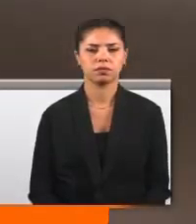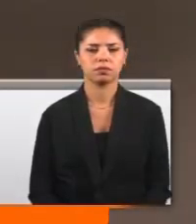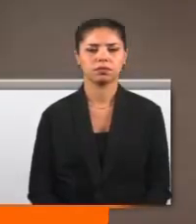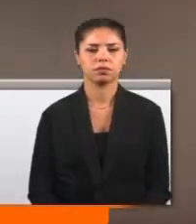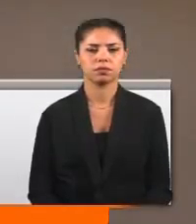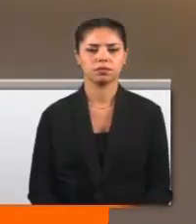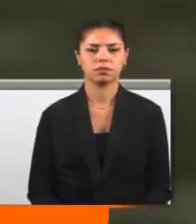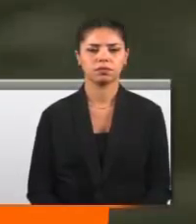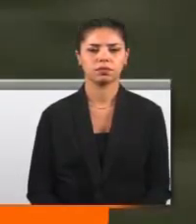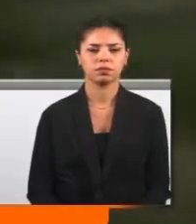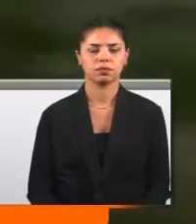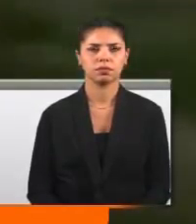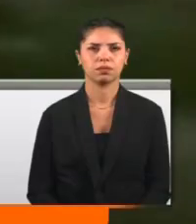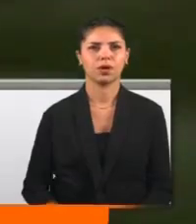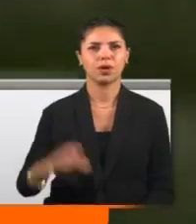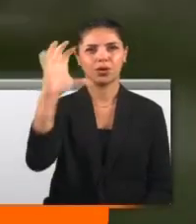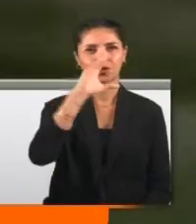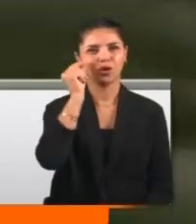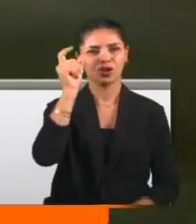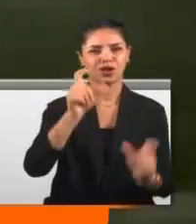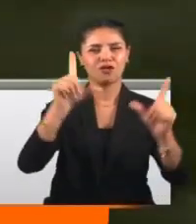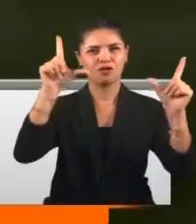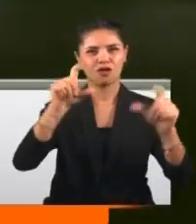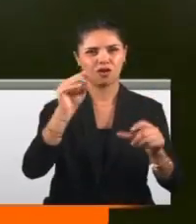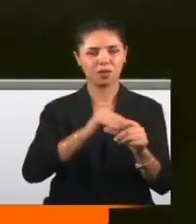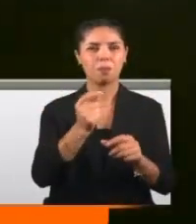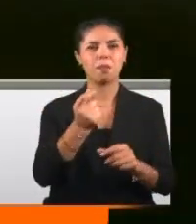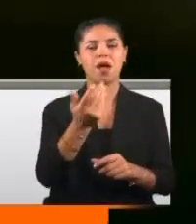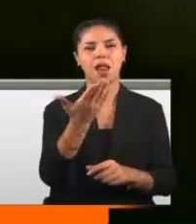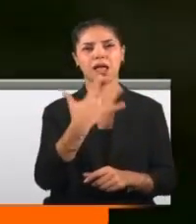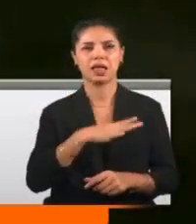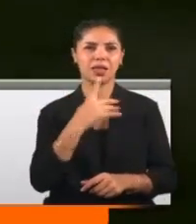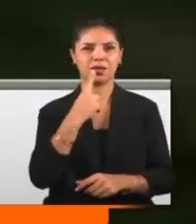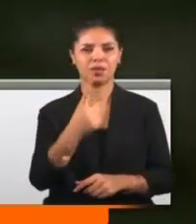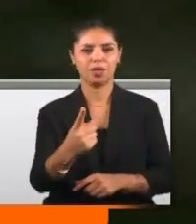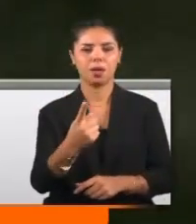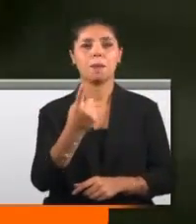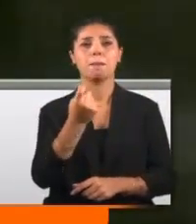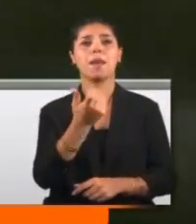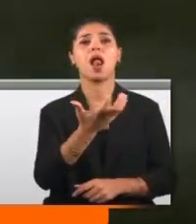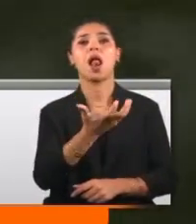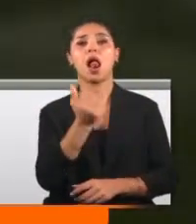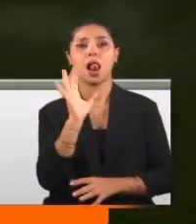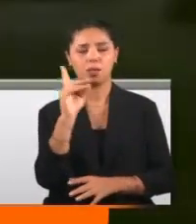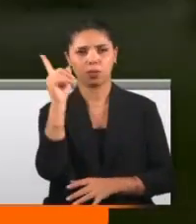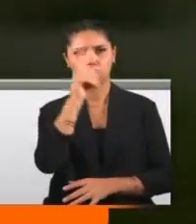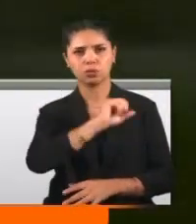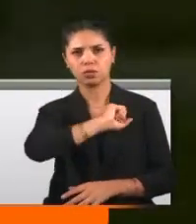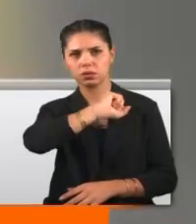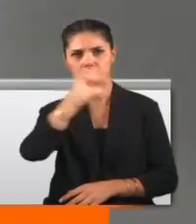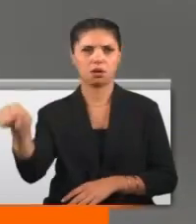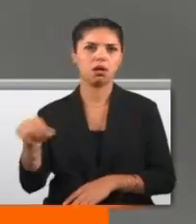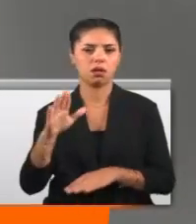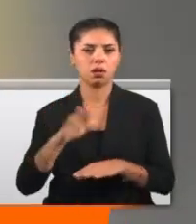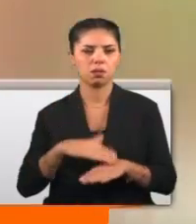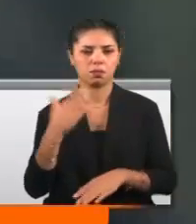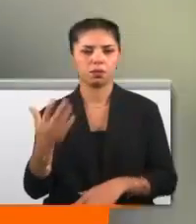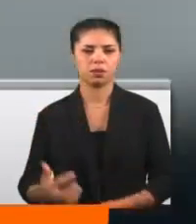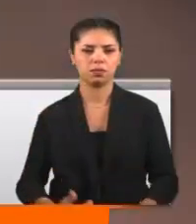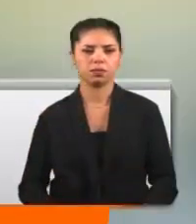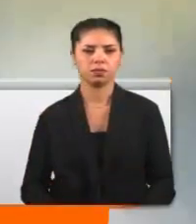Bunların hepsini görüntüledim. Turistlerden fotoğraf çekimi için para istediler. Ücreti tahsil edemeyince de saldırıya geçtiler. Abi